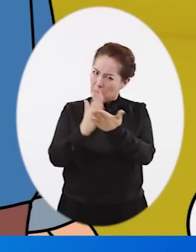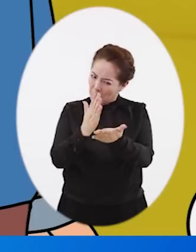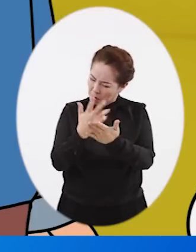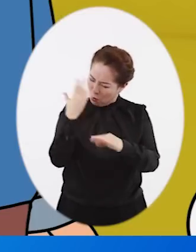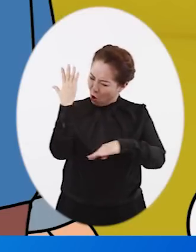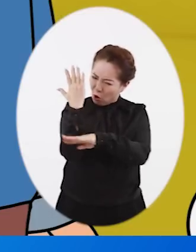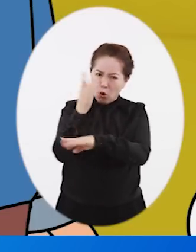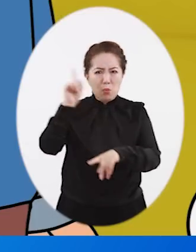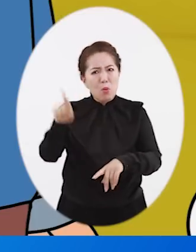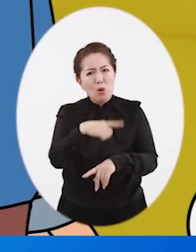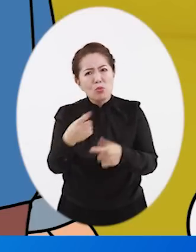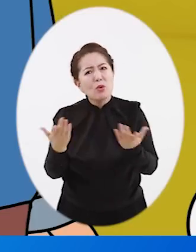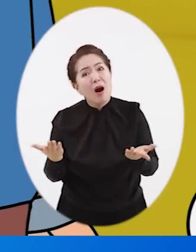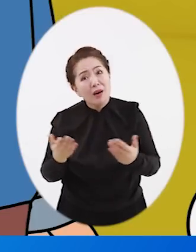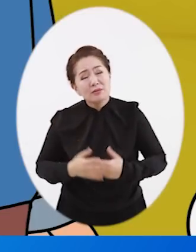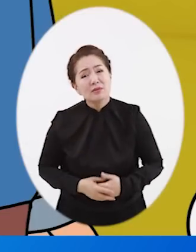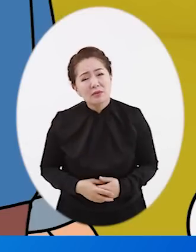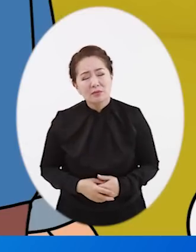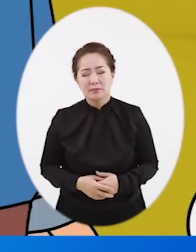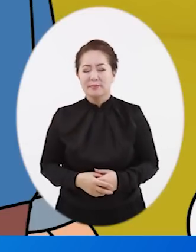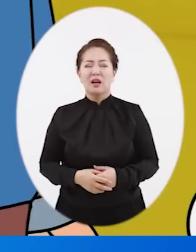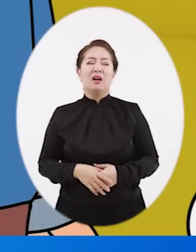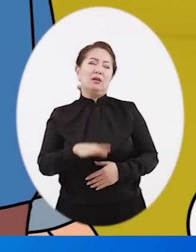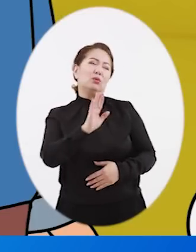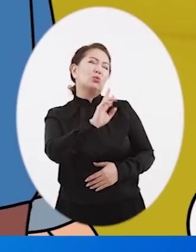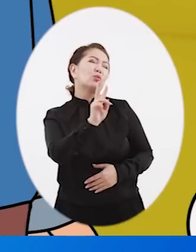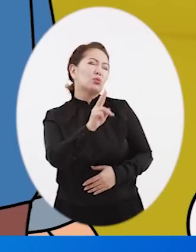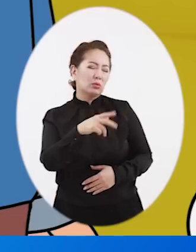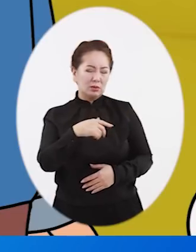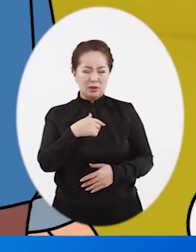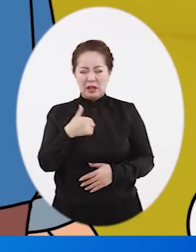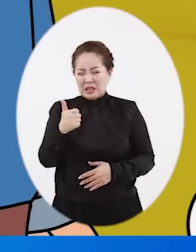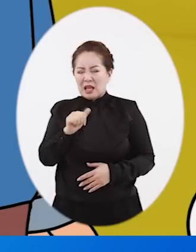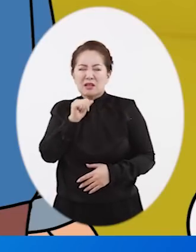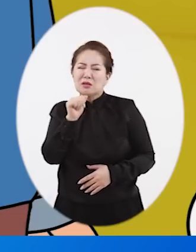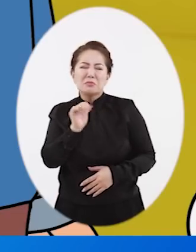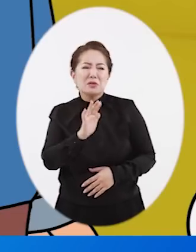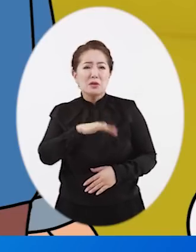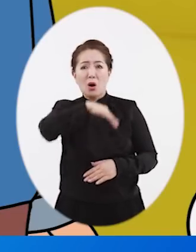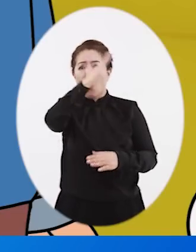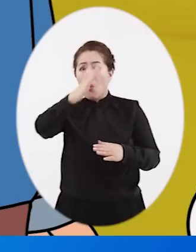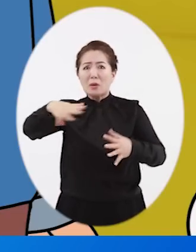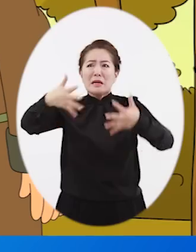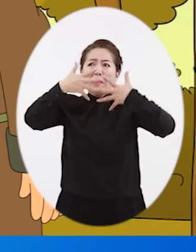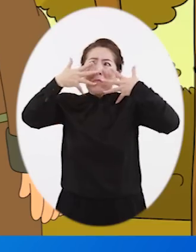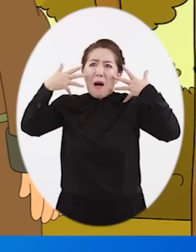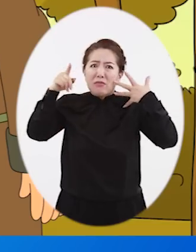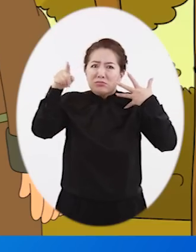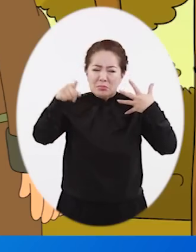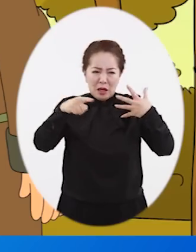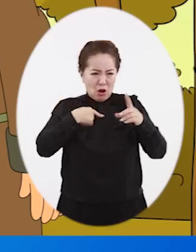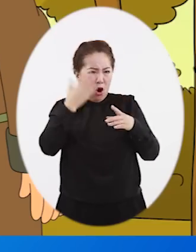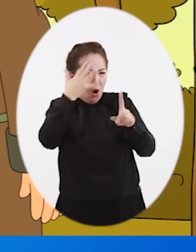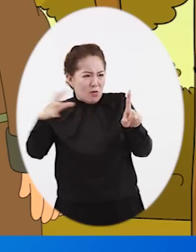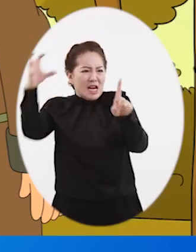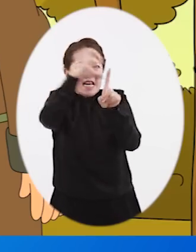энэ моднуудыг хөрөөдөж яах гэж байгаа юм бэ? Ургаж байгаа моднуудыг хөрөөдөж болохгүй үстэй. Хүй